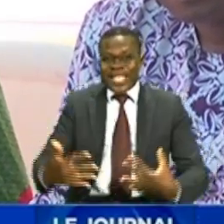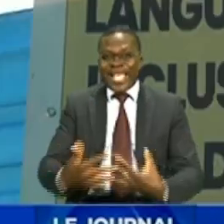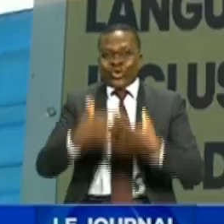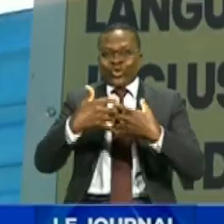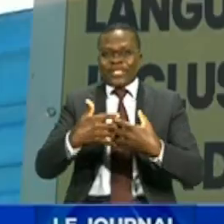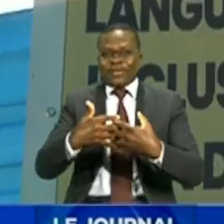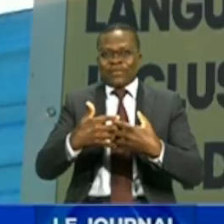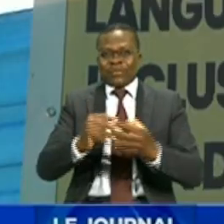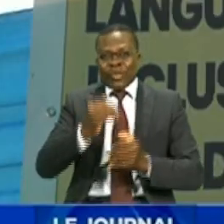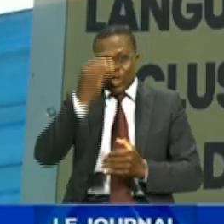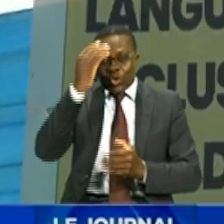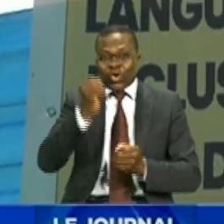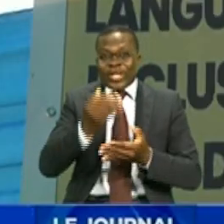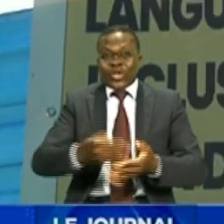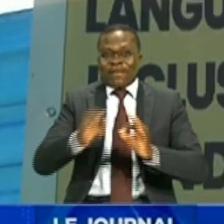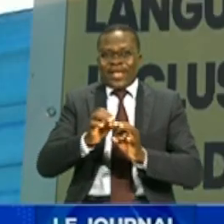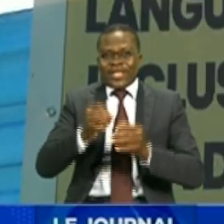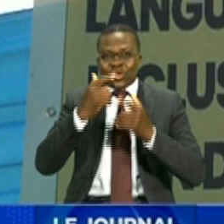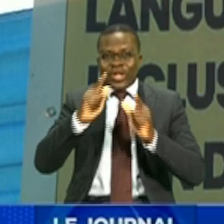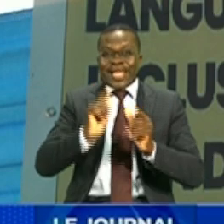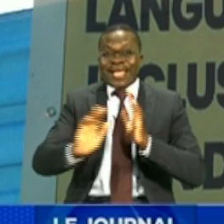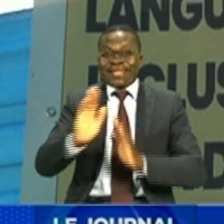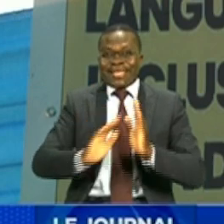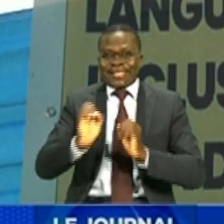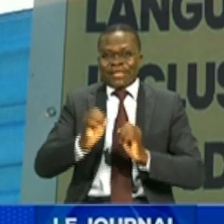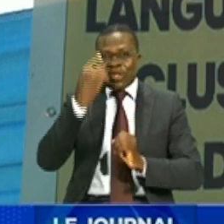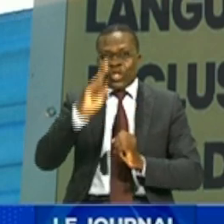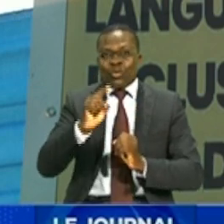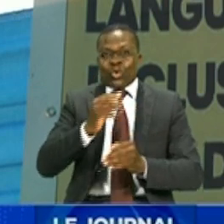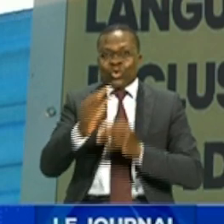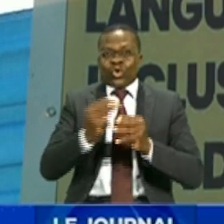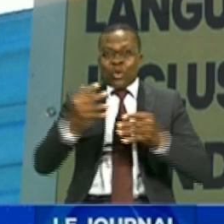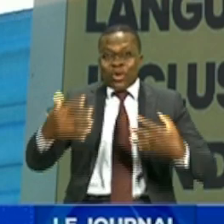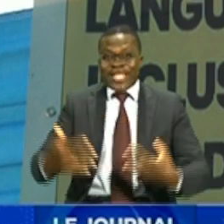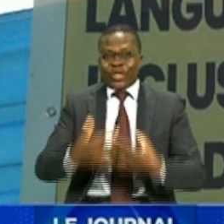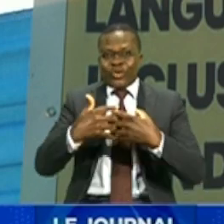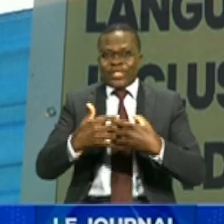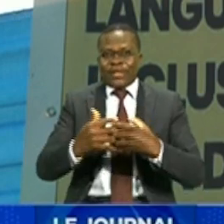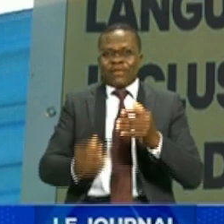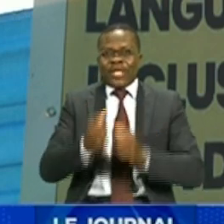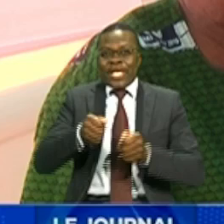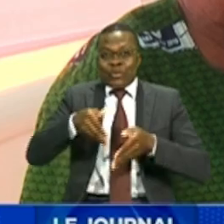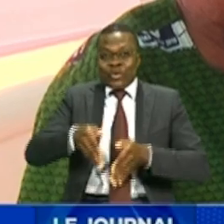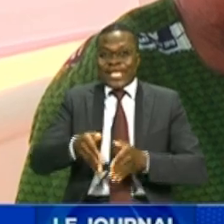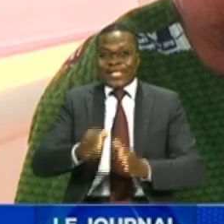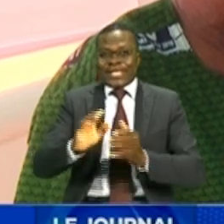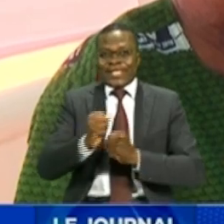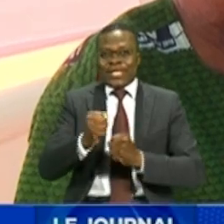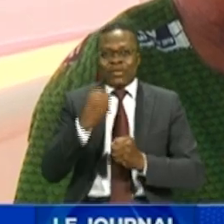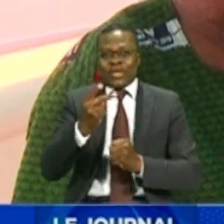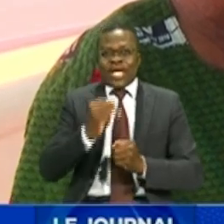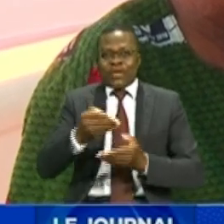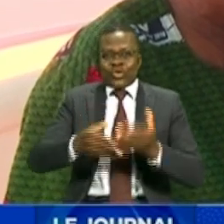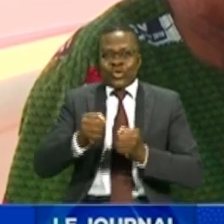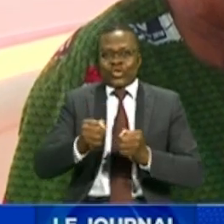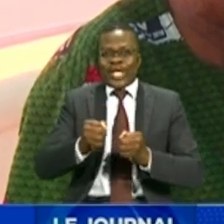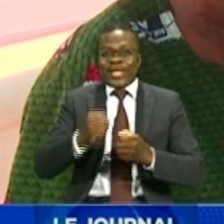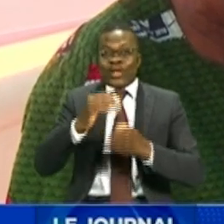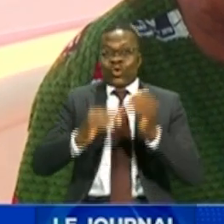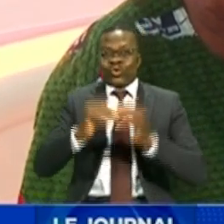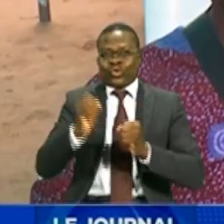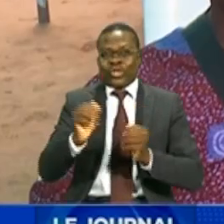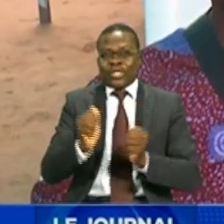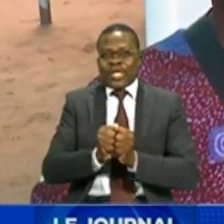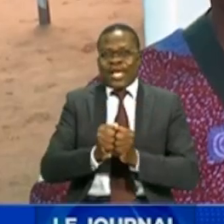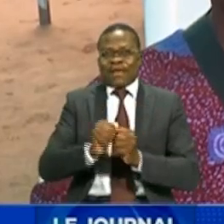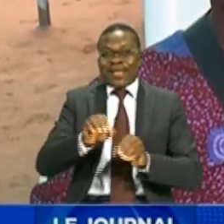inclusif. Reconnaissons et valorisons la langue des signes pour un monde inclusif et plus accessible en vue d'un dialogue constructif